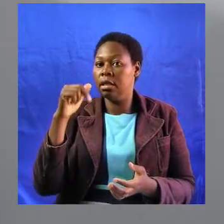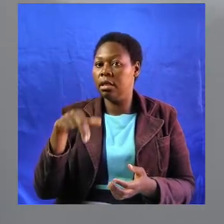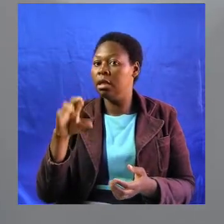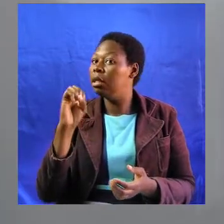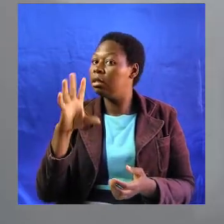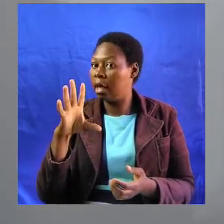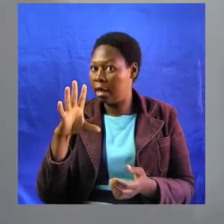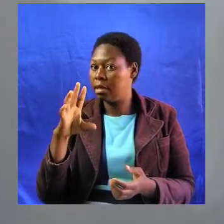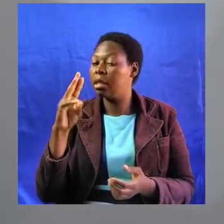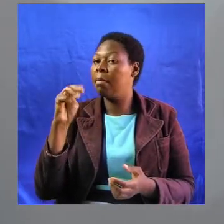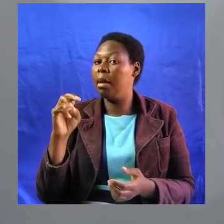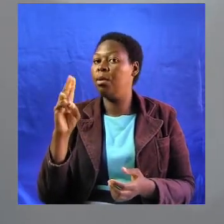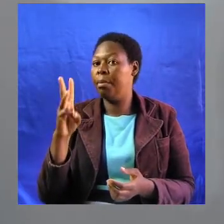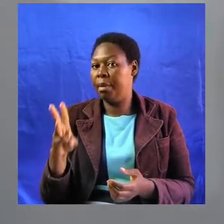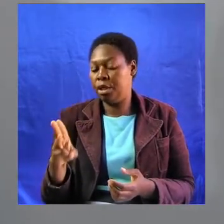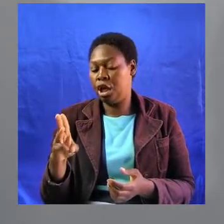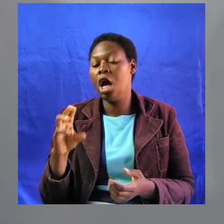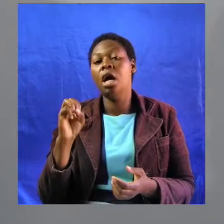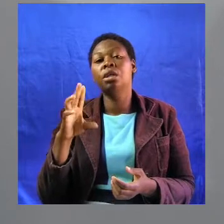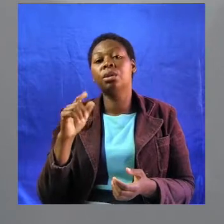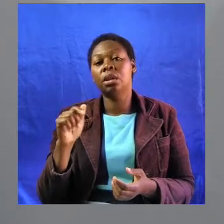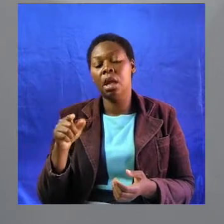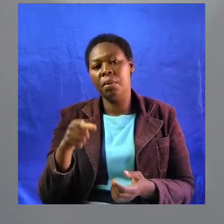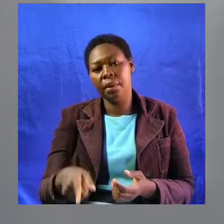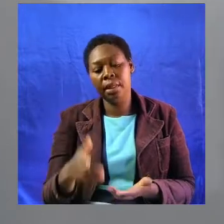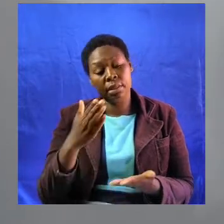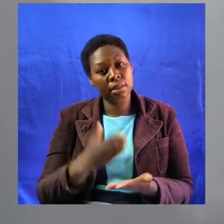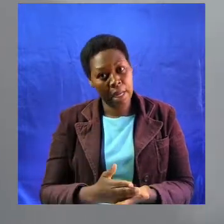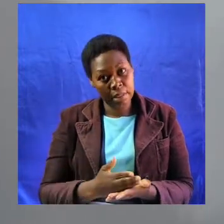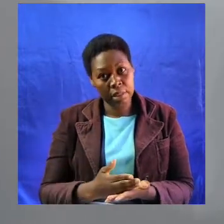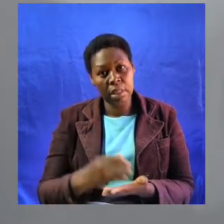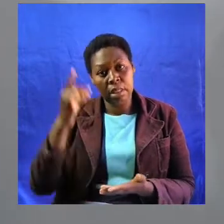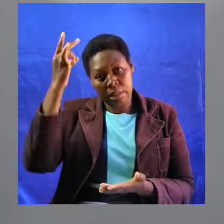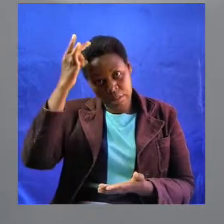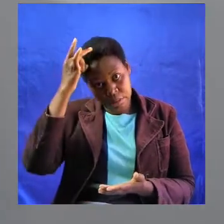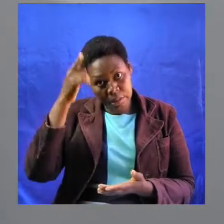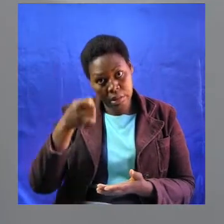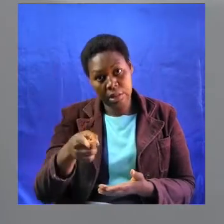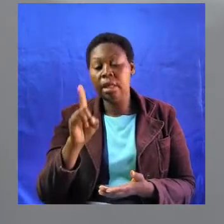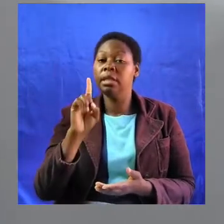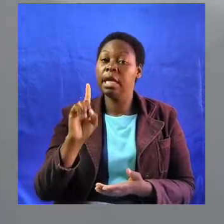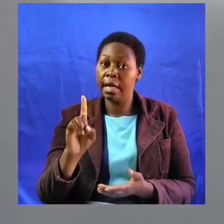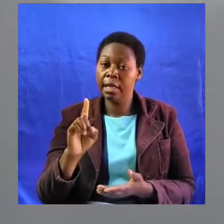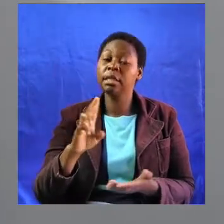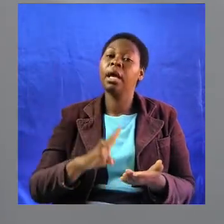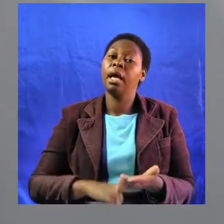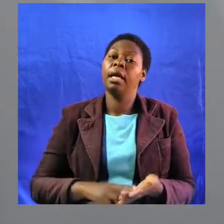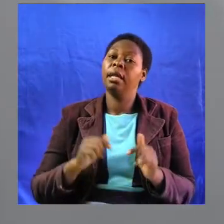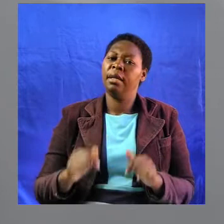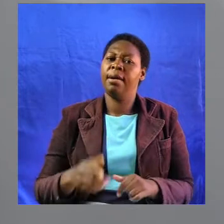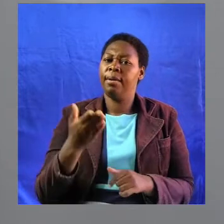nemadzimambo. Darius atonga atanga kutonga usiku wauya hondo ya Koreshi kaparadza Babylon.